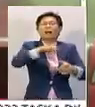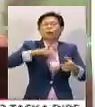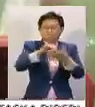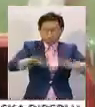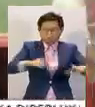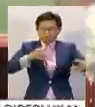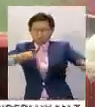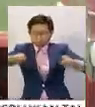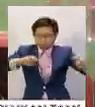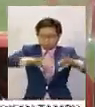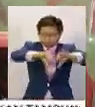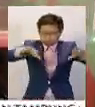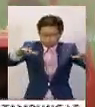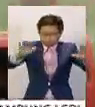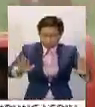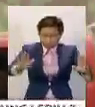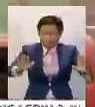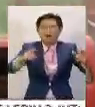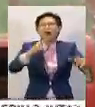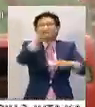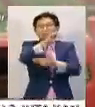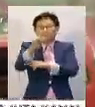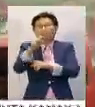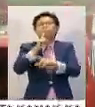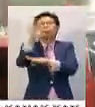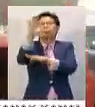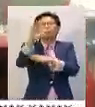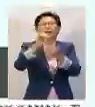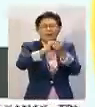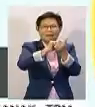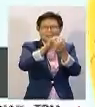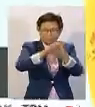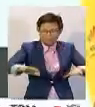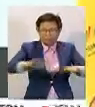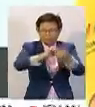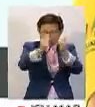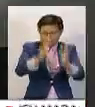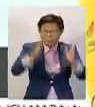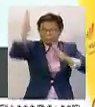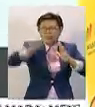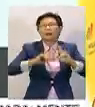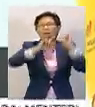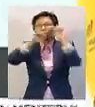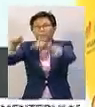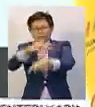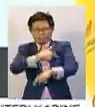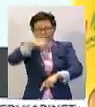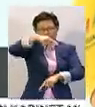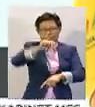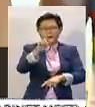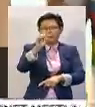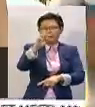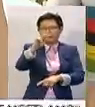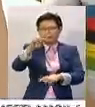Dalam pada itu, Syed Saddiq menjamin keselamatan atlet-atlet tanah air yang akan beraksi di Sukan Asia Jakarta Palembang yang